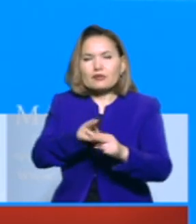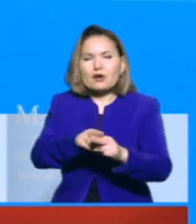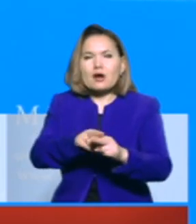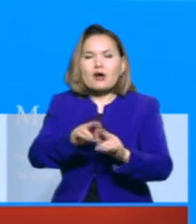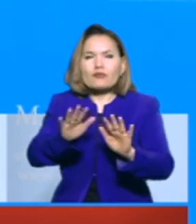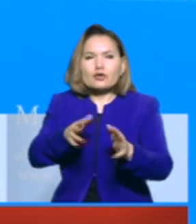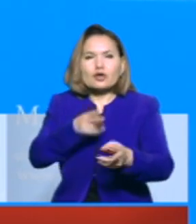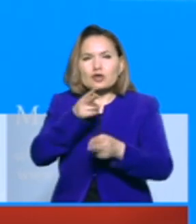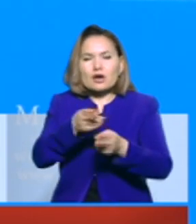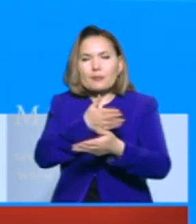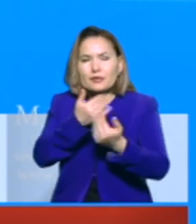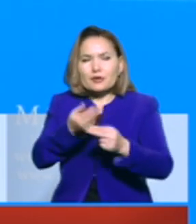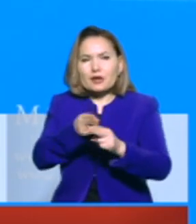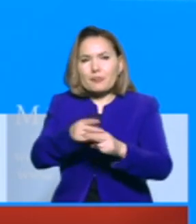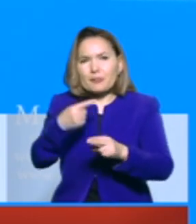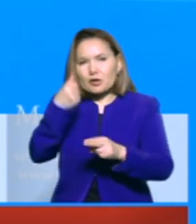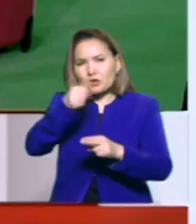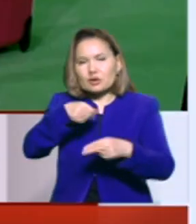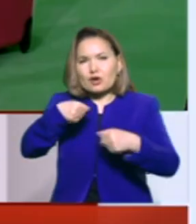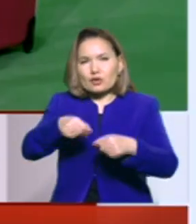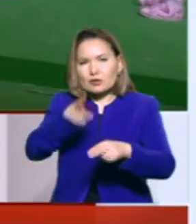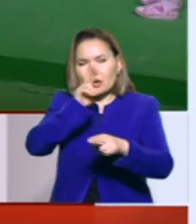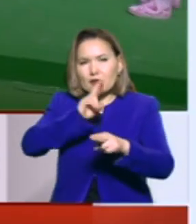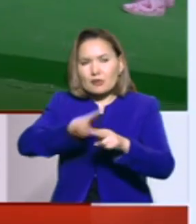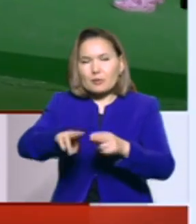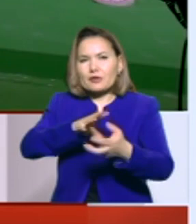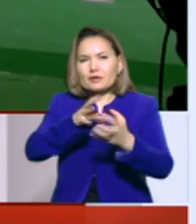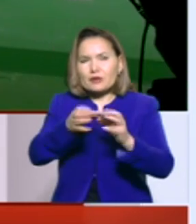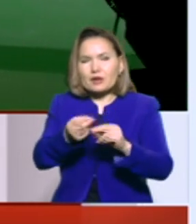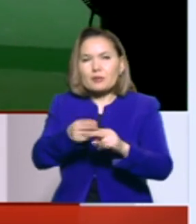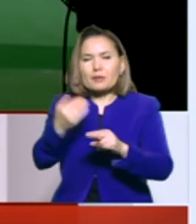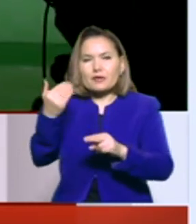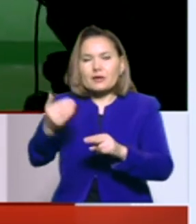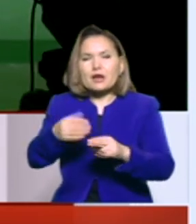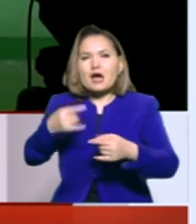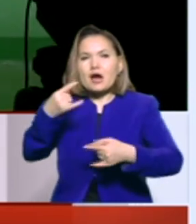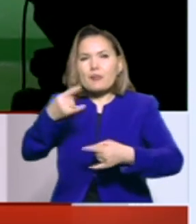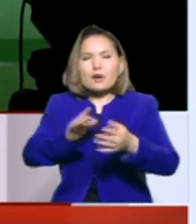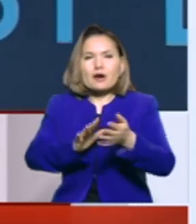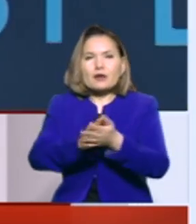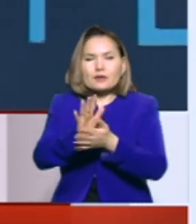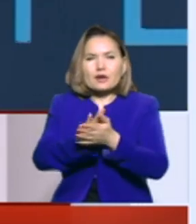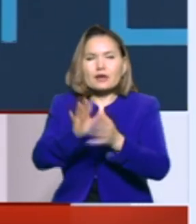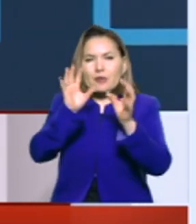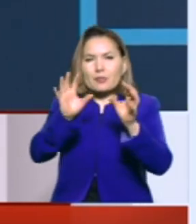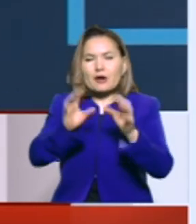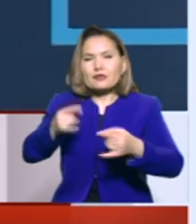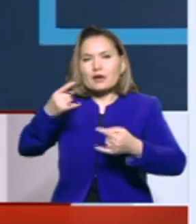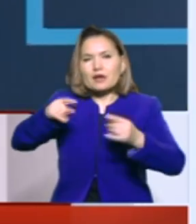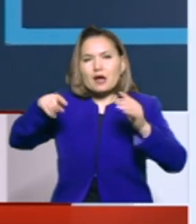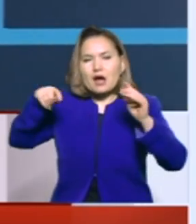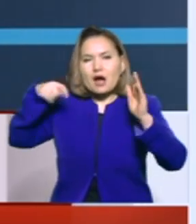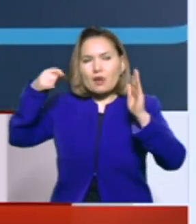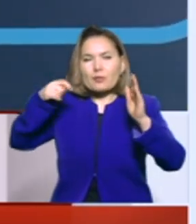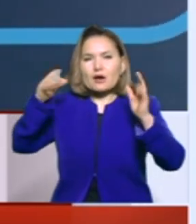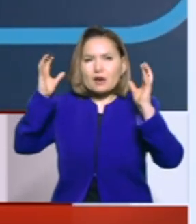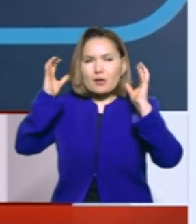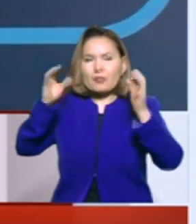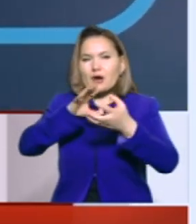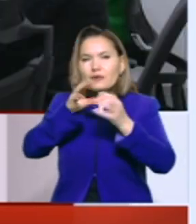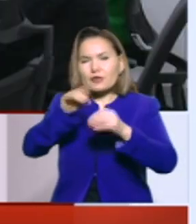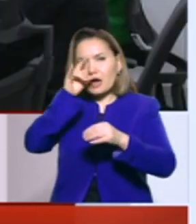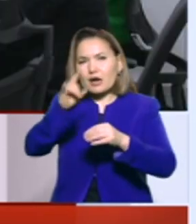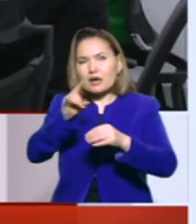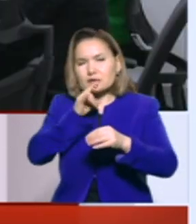тудырмаса, онда бір жылдан кейін бұл құқықтан айырылады. Бұдан бөлек масс-медиа туралы жаңа заңға сәйкес телеарналар мен радиоларда отандық